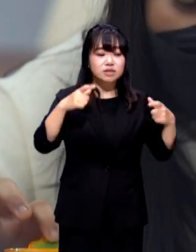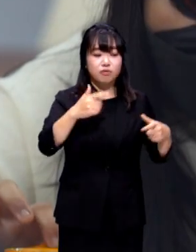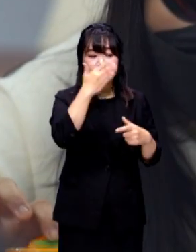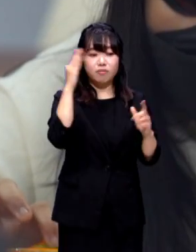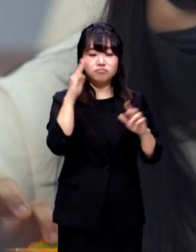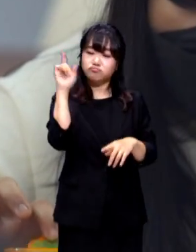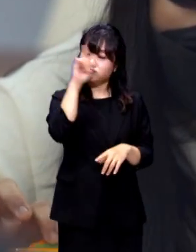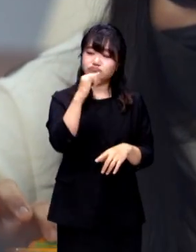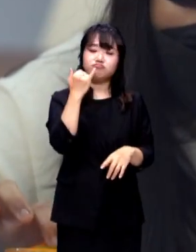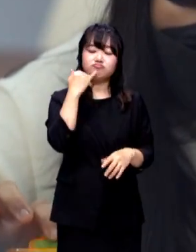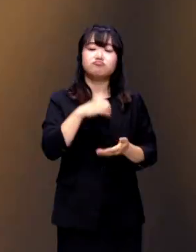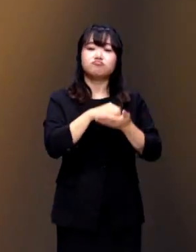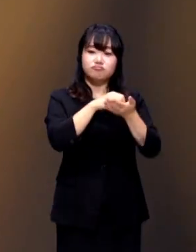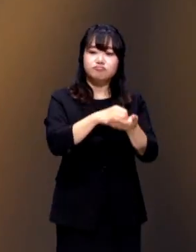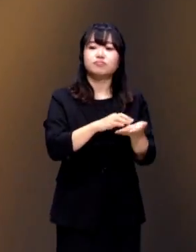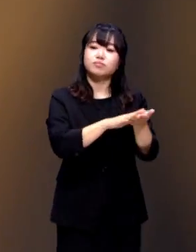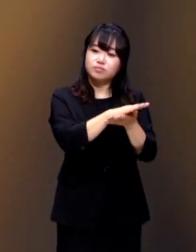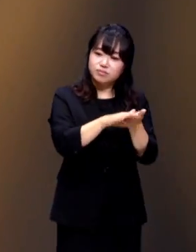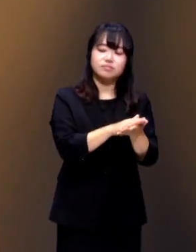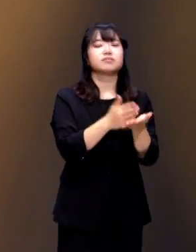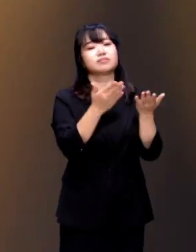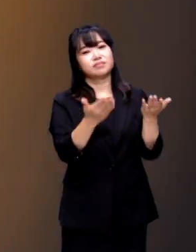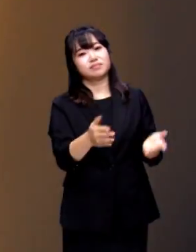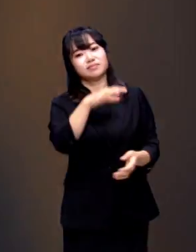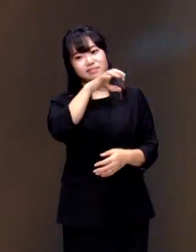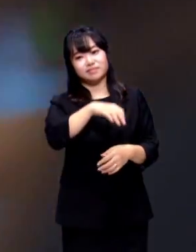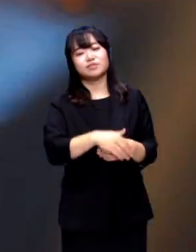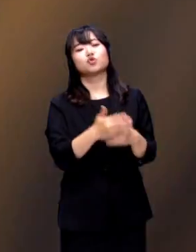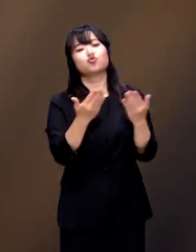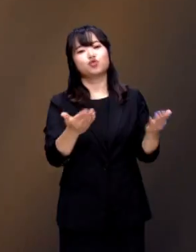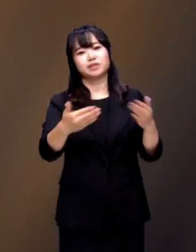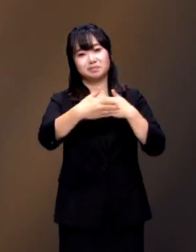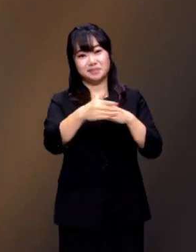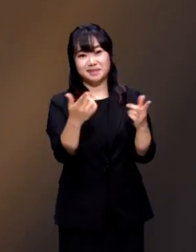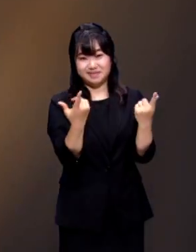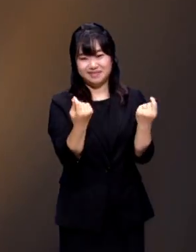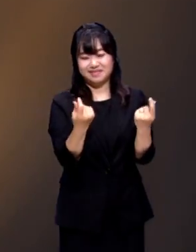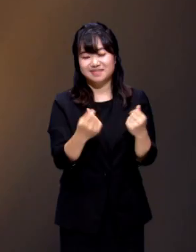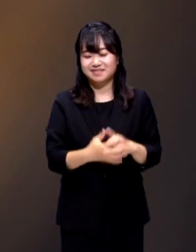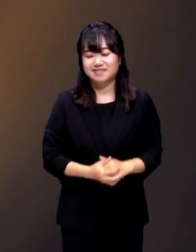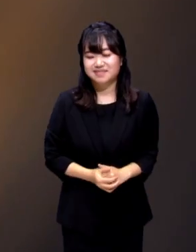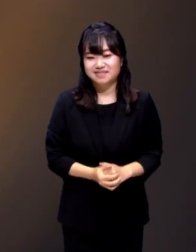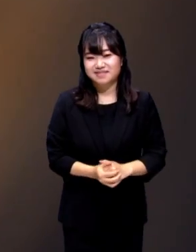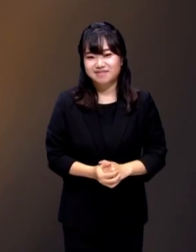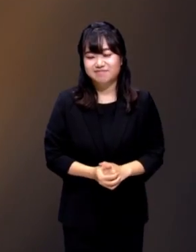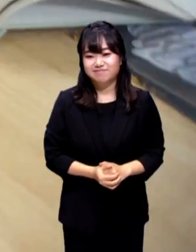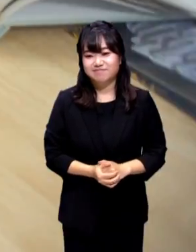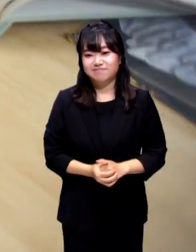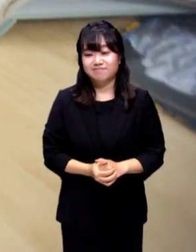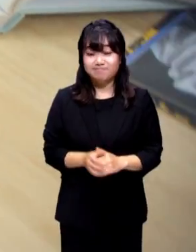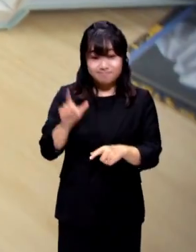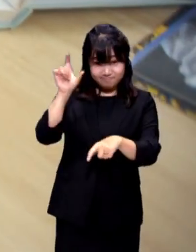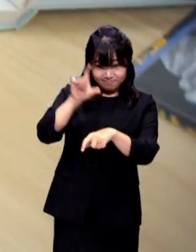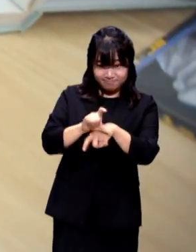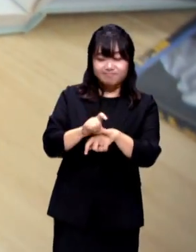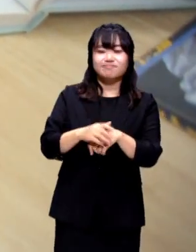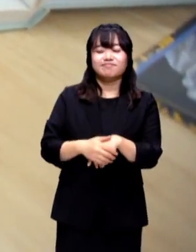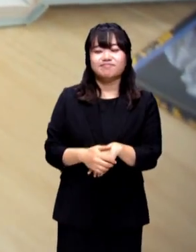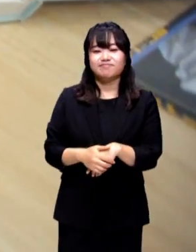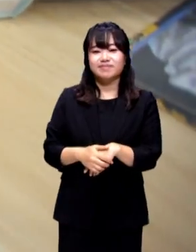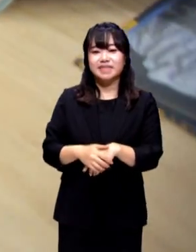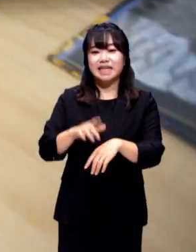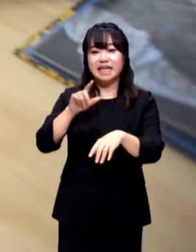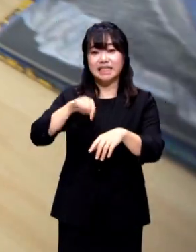방문해서 자유롭게 놀이하고 쉴 수 있는 청소년 쉼터 장소로 운영하고 있습니다. 여기에 더한